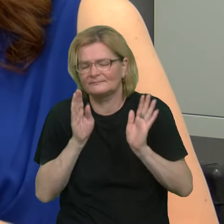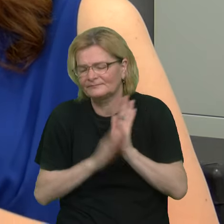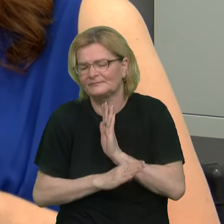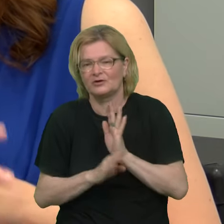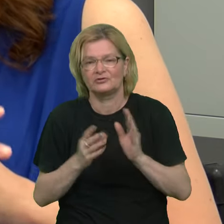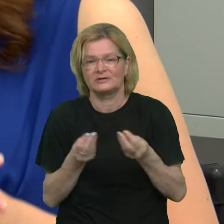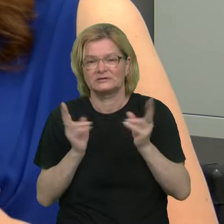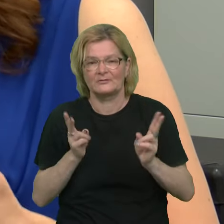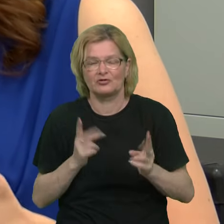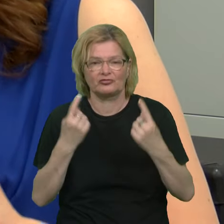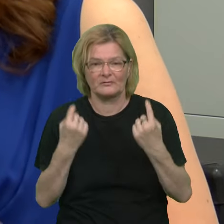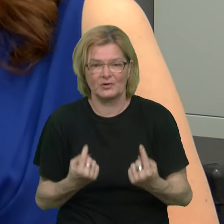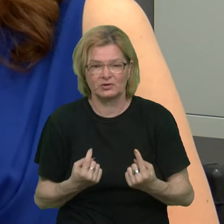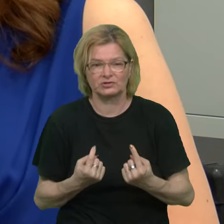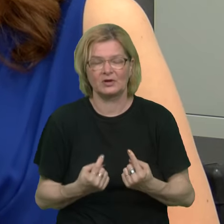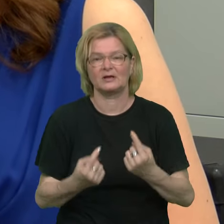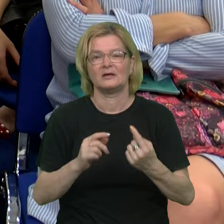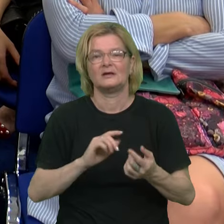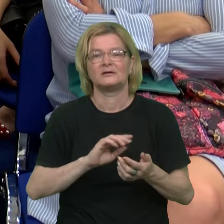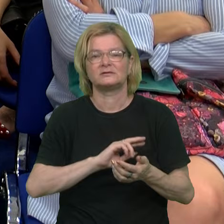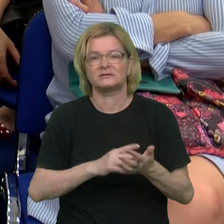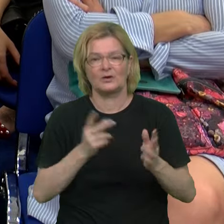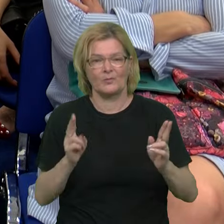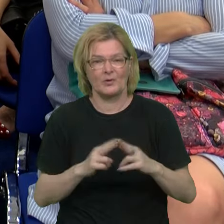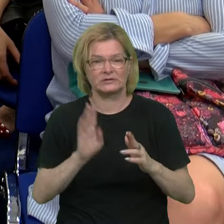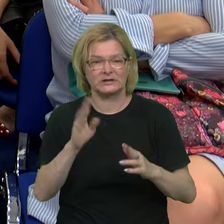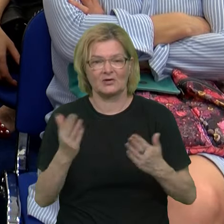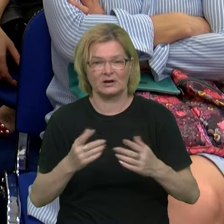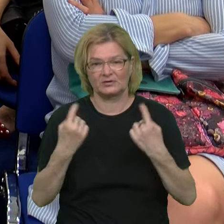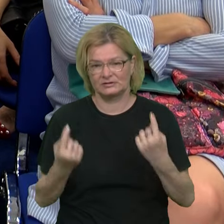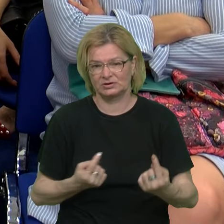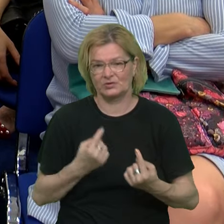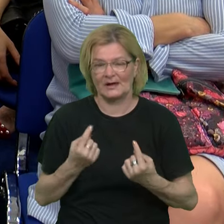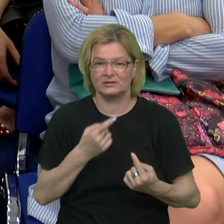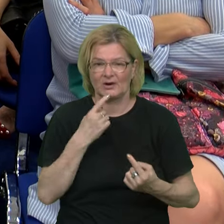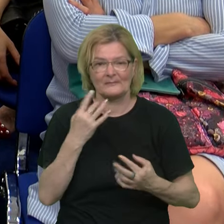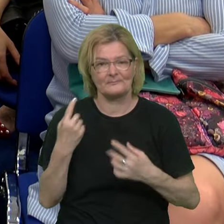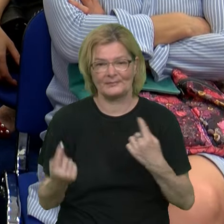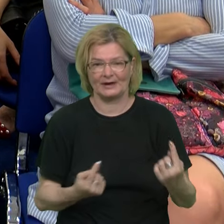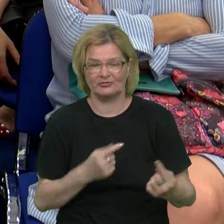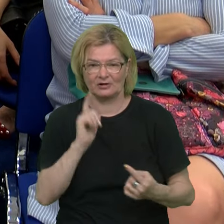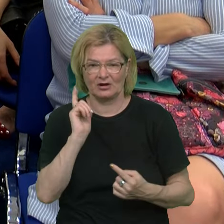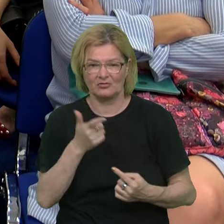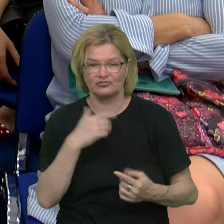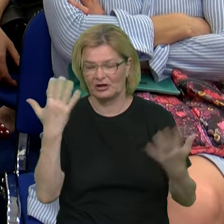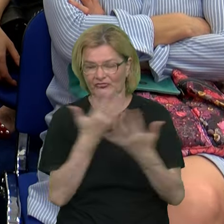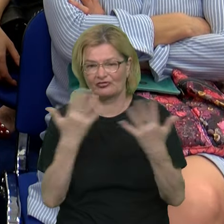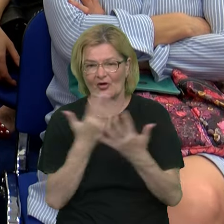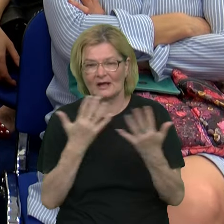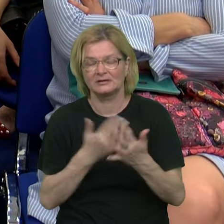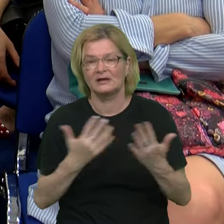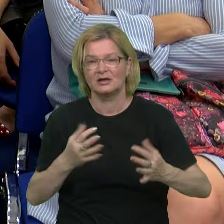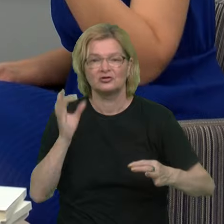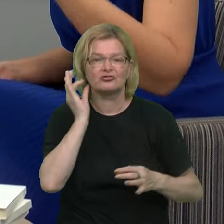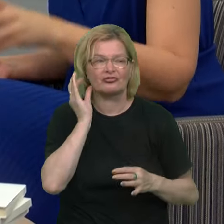maksimalno najvrijednije što postoji, evo sretna sam da sam ga upoznala u takvoj nekoj situaciji koja je poprilično i loša